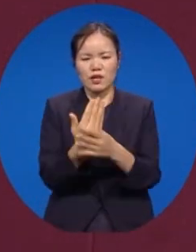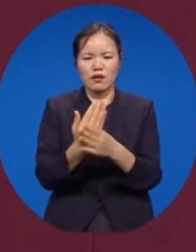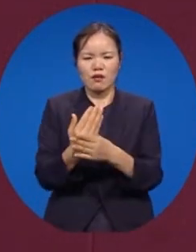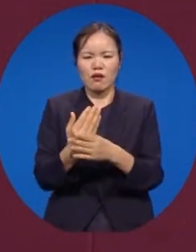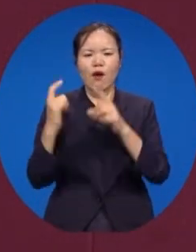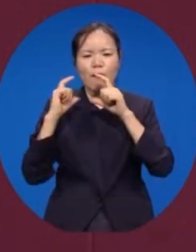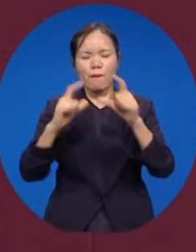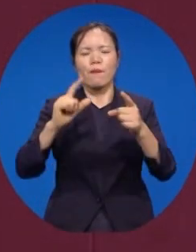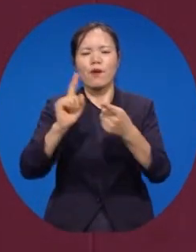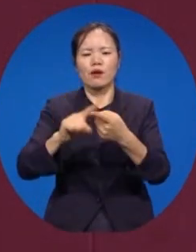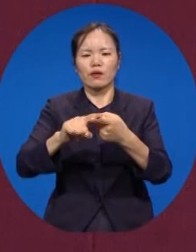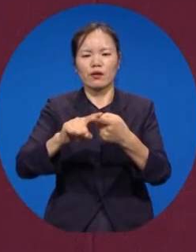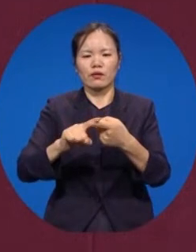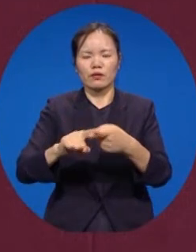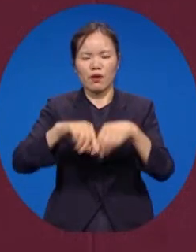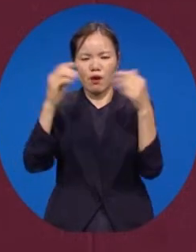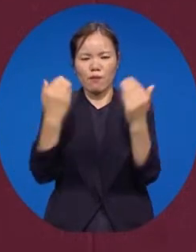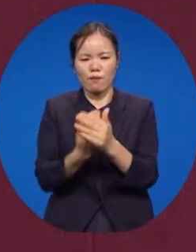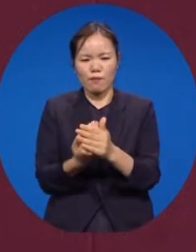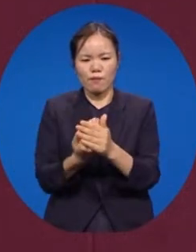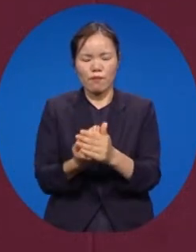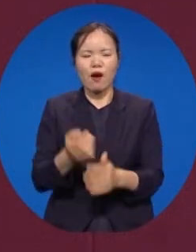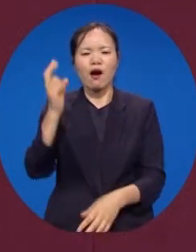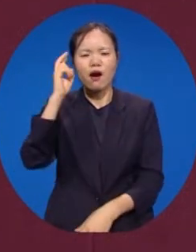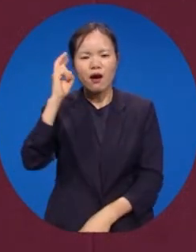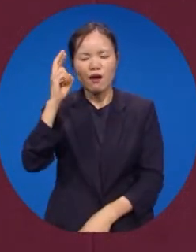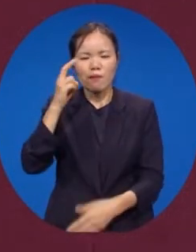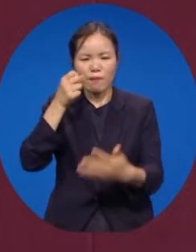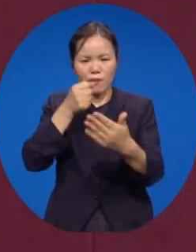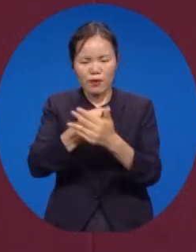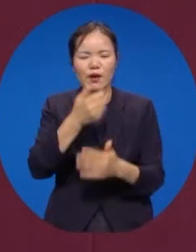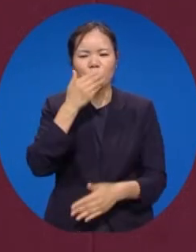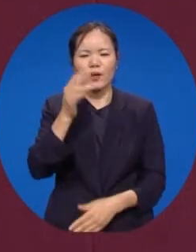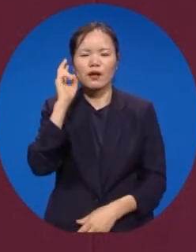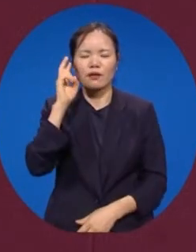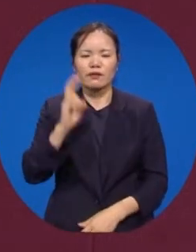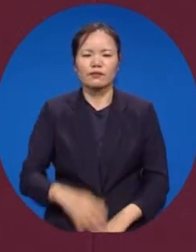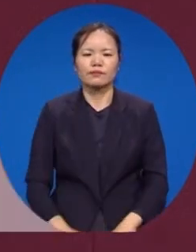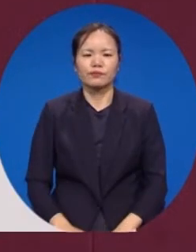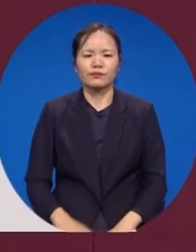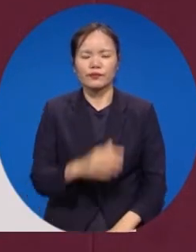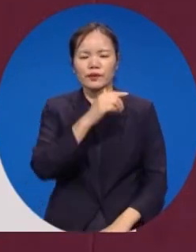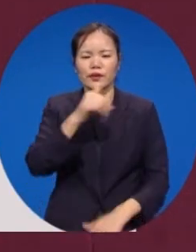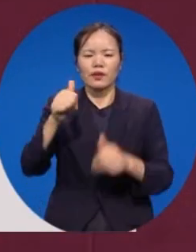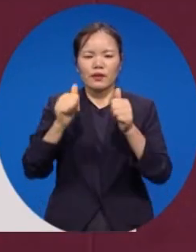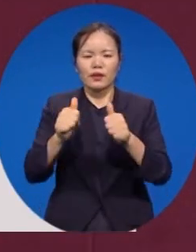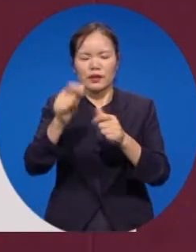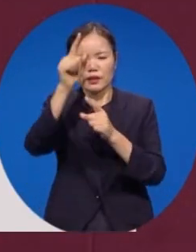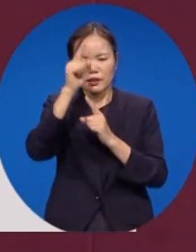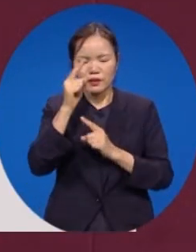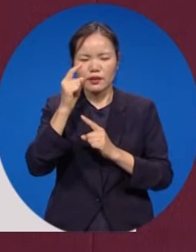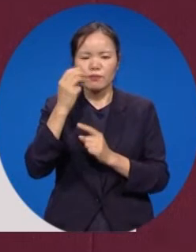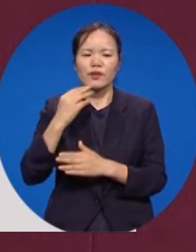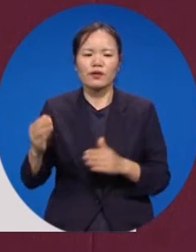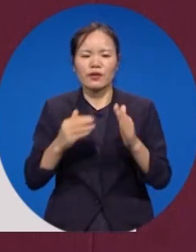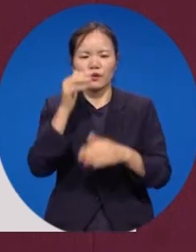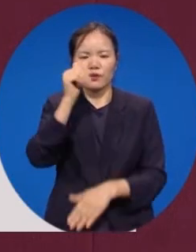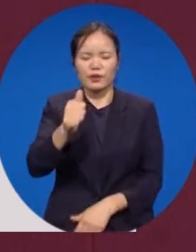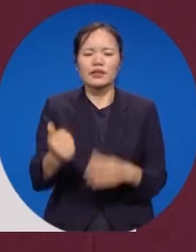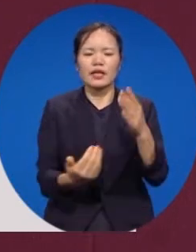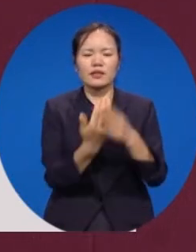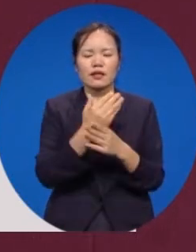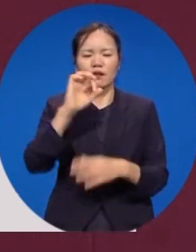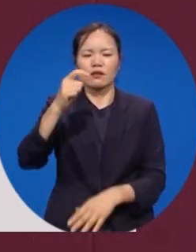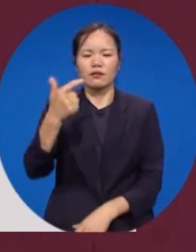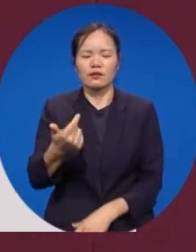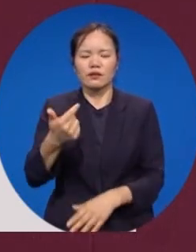결과를 다 예측할 수 있게 되었습니다. 대법원의 이재명 경기도지사 사건 파기환송,